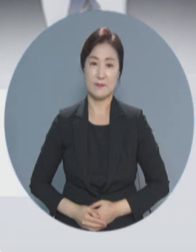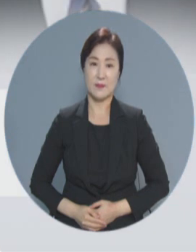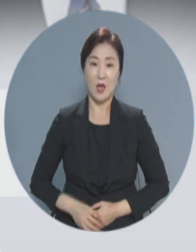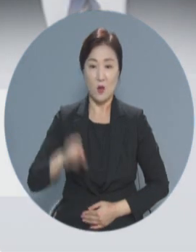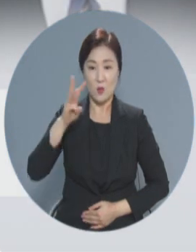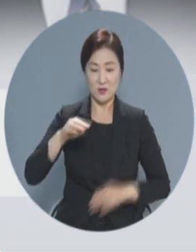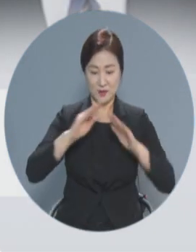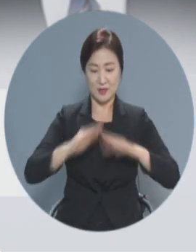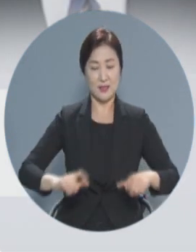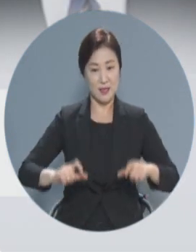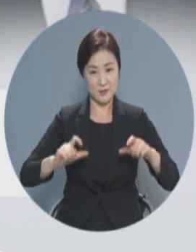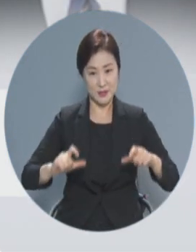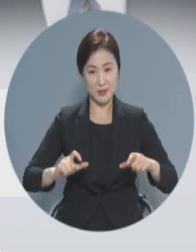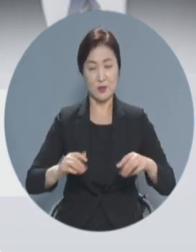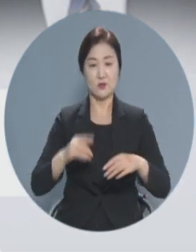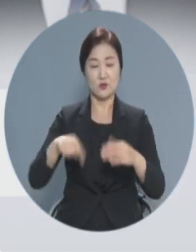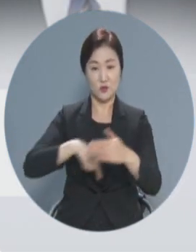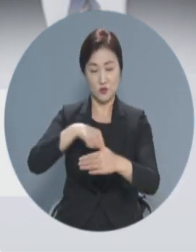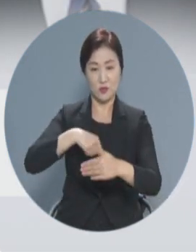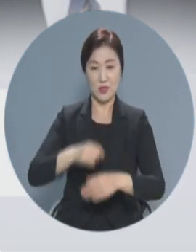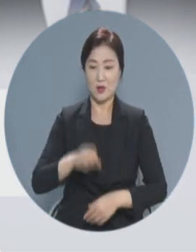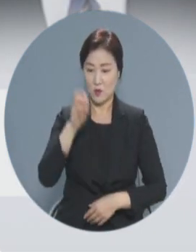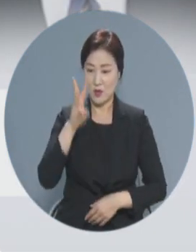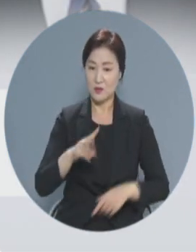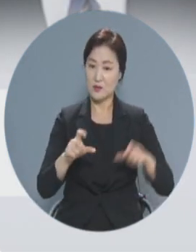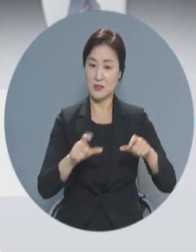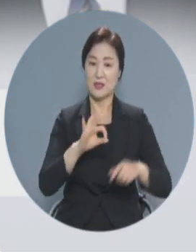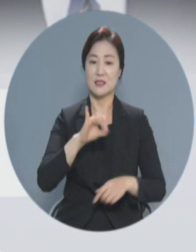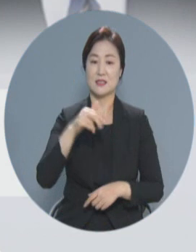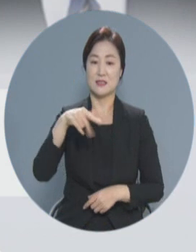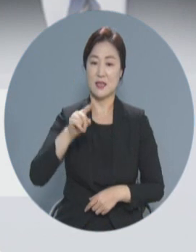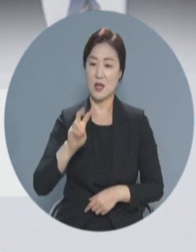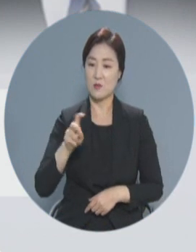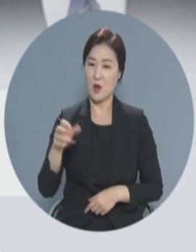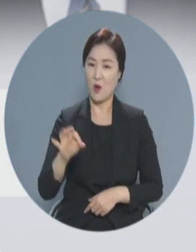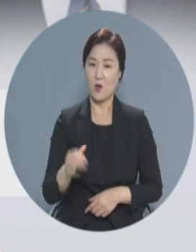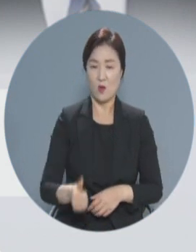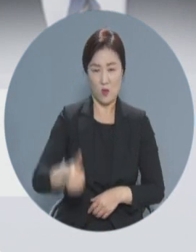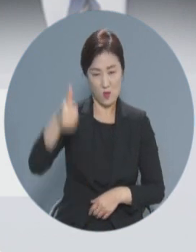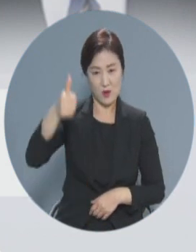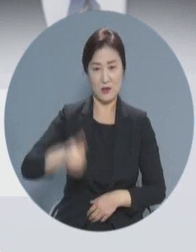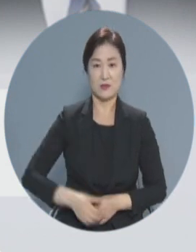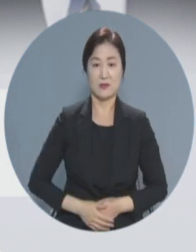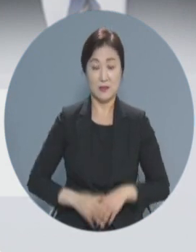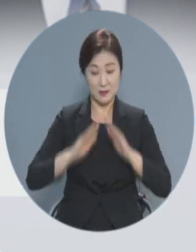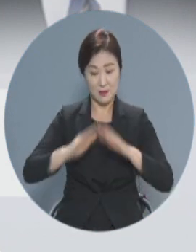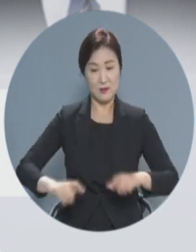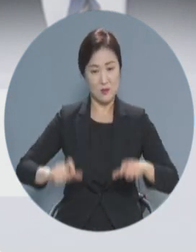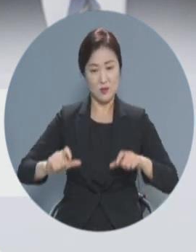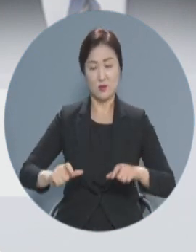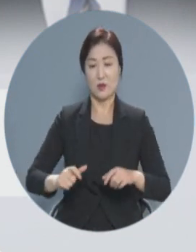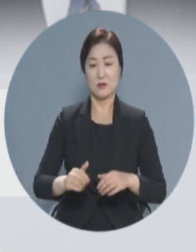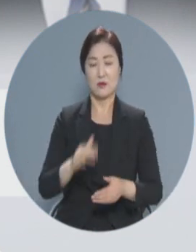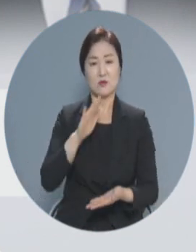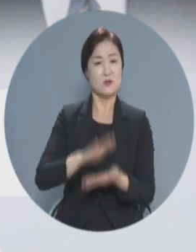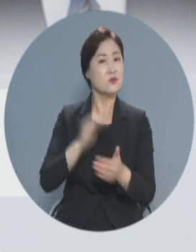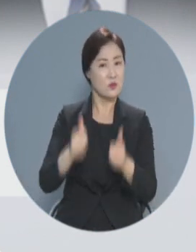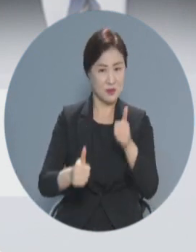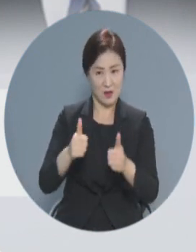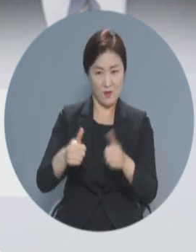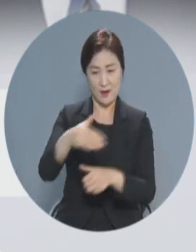광주전남 추도 맨 가운데 광주에서는 이재명 후보가 인하된 후보의 옷에 지만 전남에서는 접전 양상을 보이고